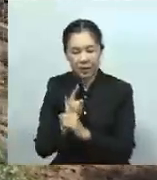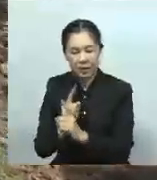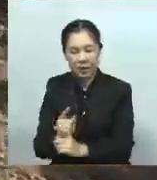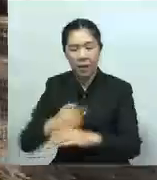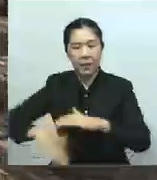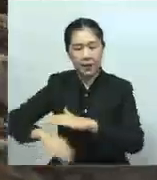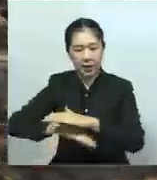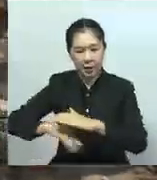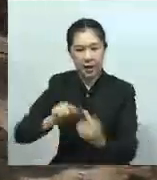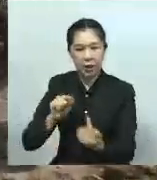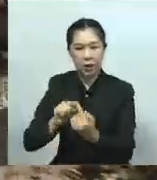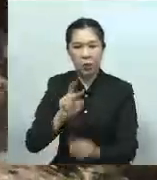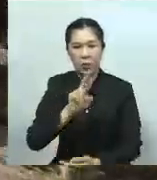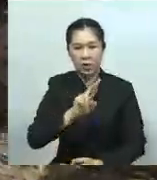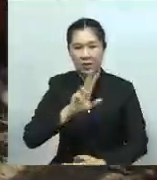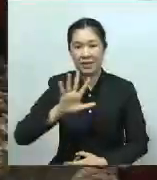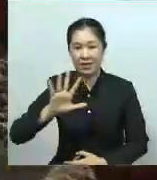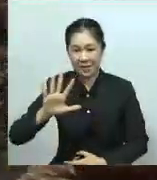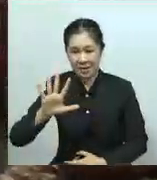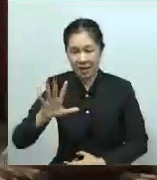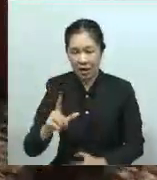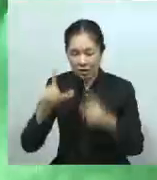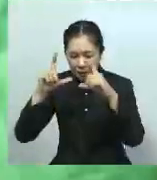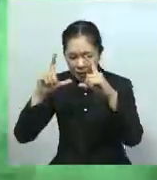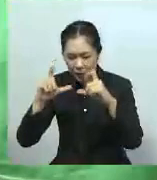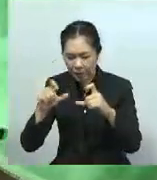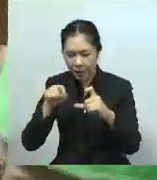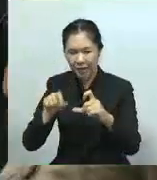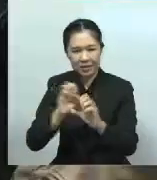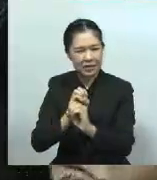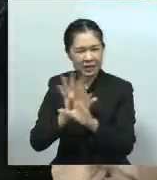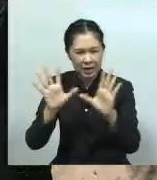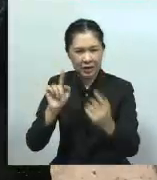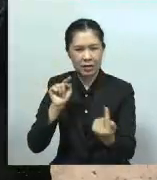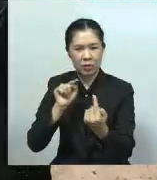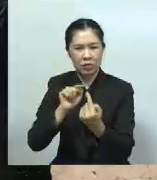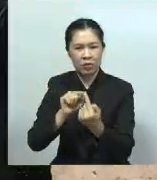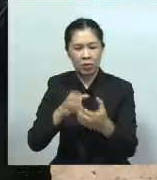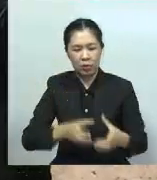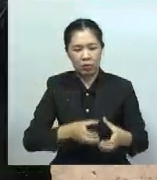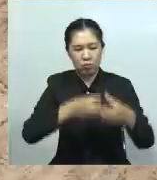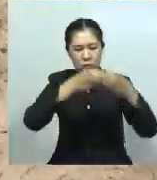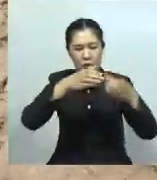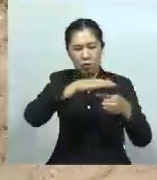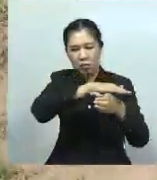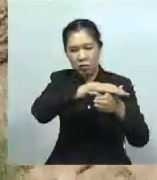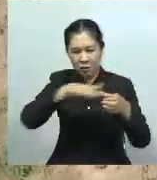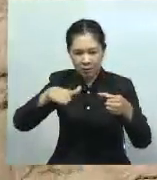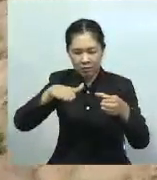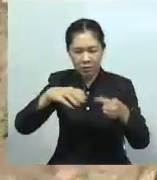าเป็นหลักฐานในสมัยรัชกาลที่5ก็จะเป็นภาพถ่ายที่เห็นได้อย่างชัดเจนนะคะว่าเสาพระเนียดนั้นเป็นหัวตัดไม่ได้เป็นหั